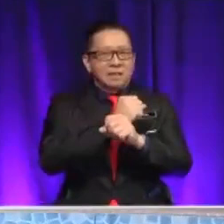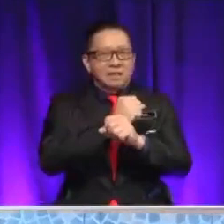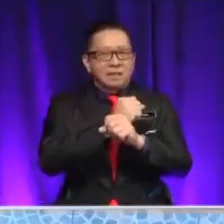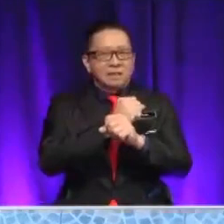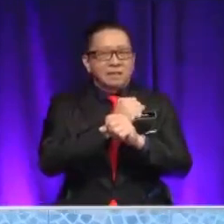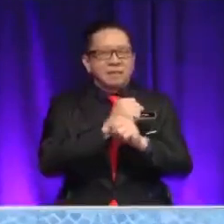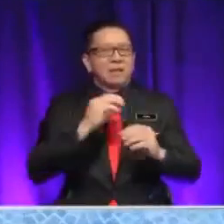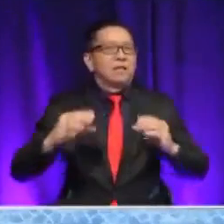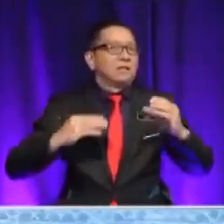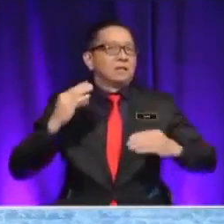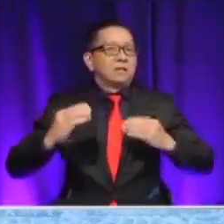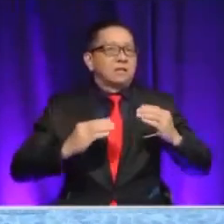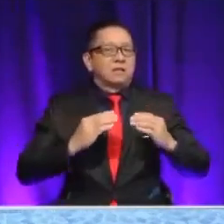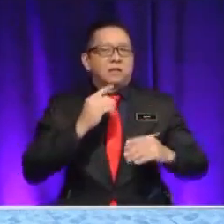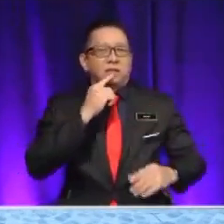bagi mencapai